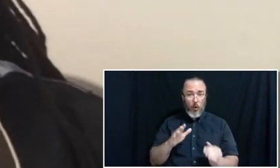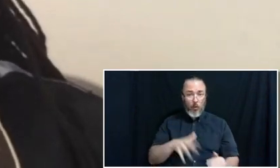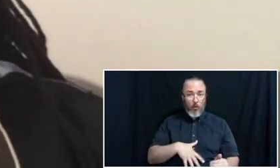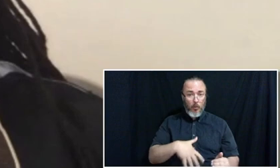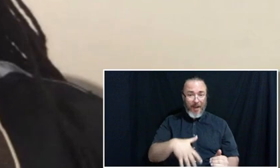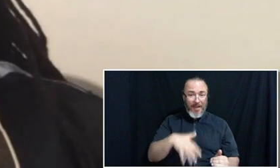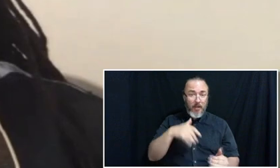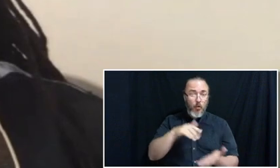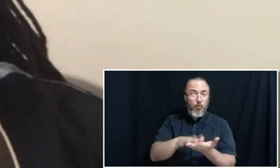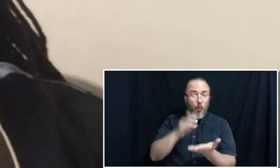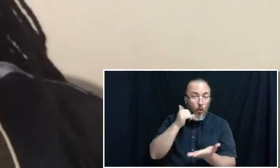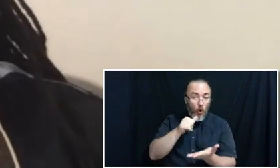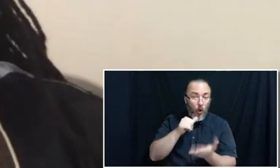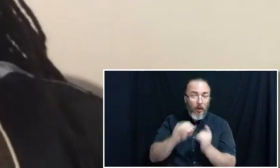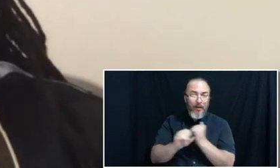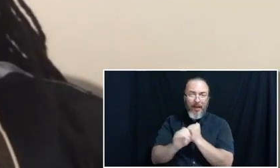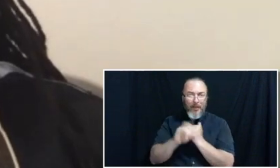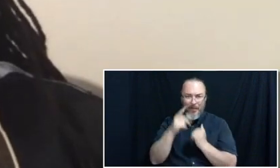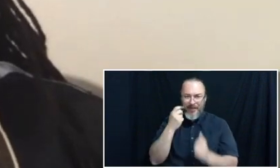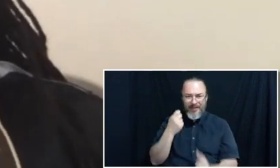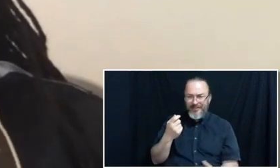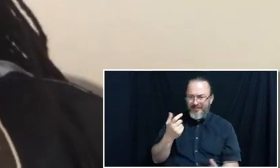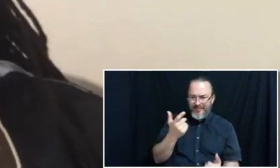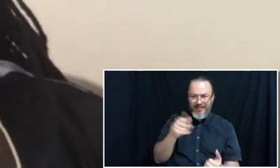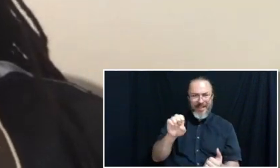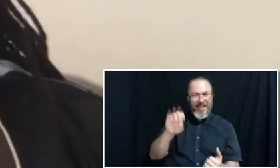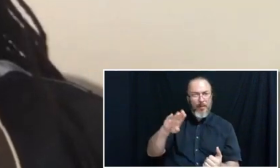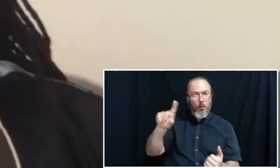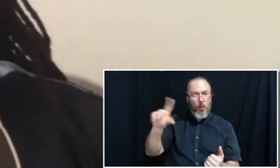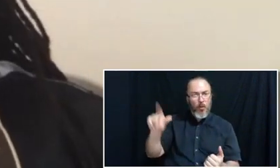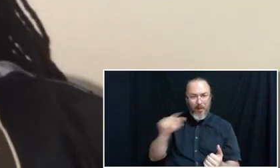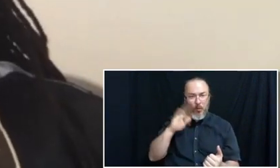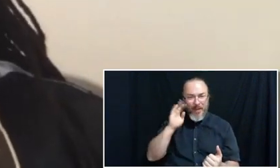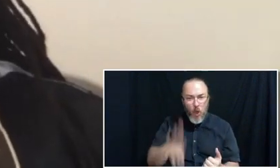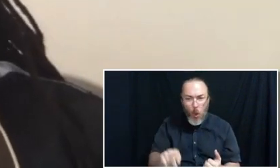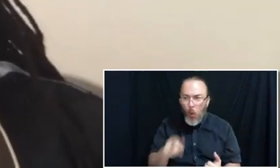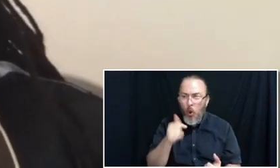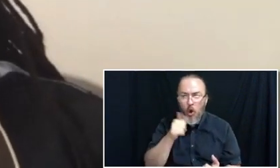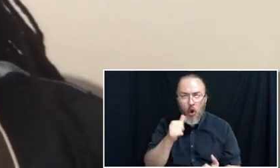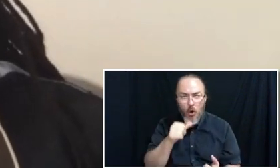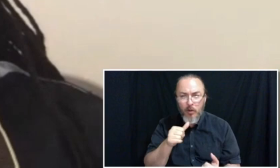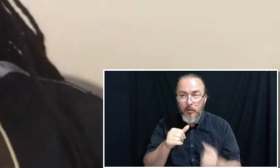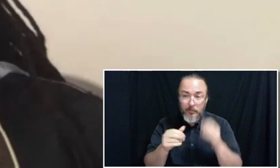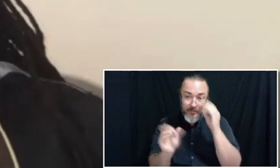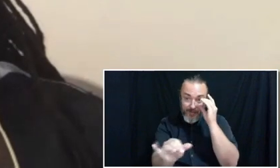aucune grossesse chez les filles en âge scolaire.